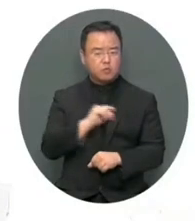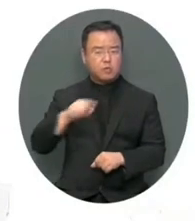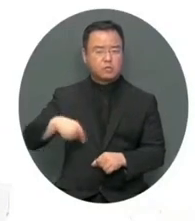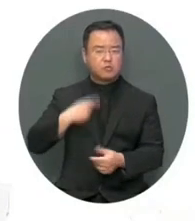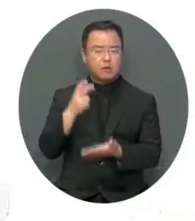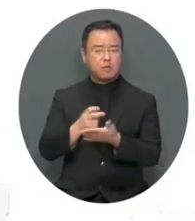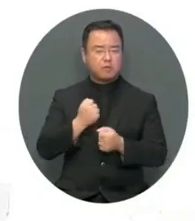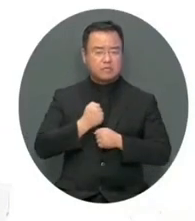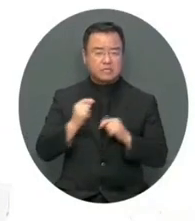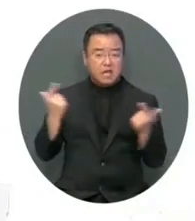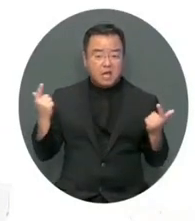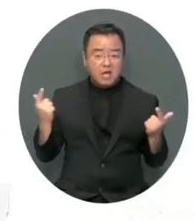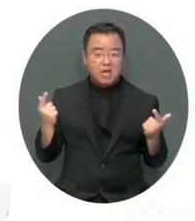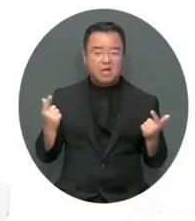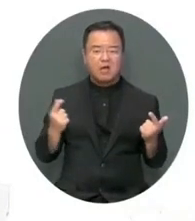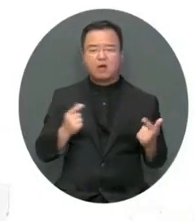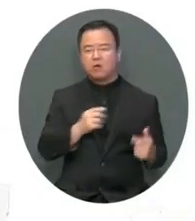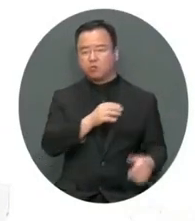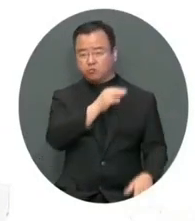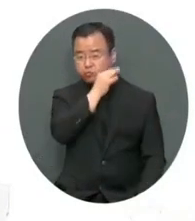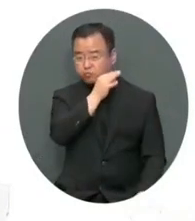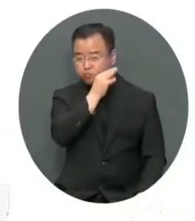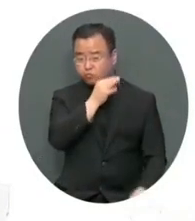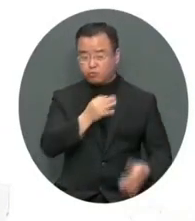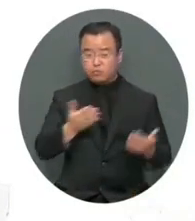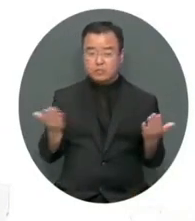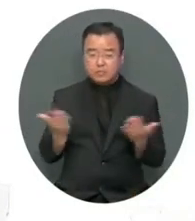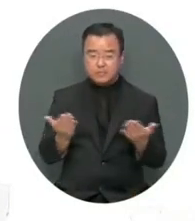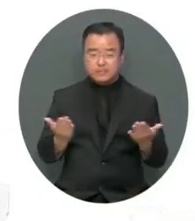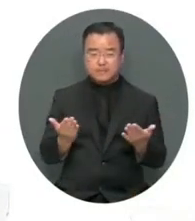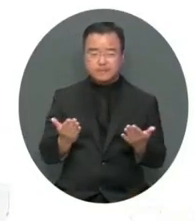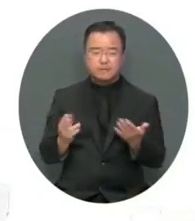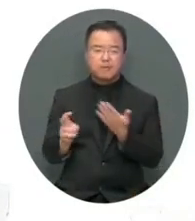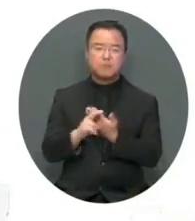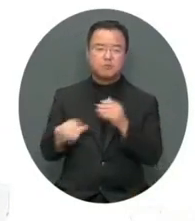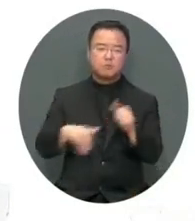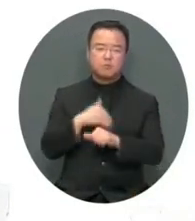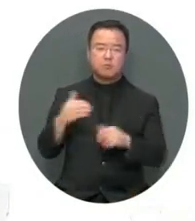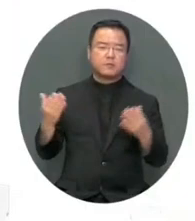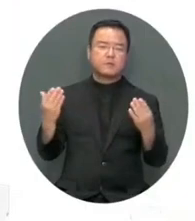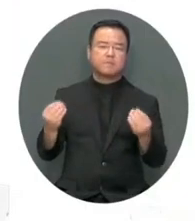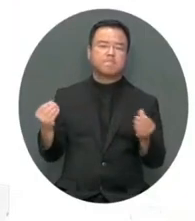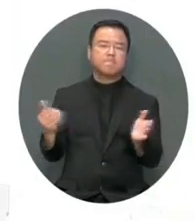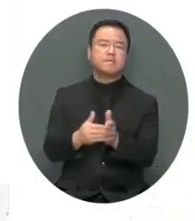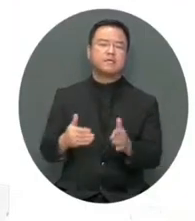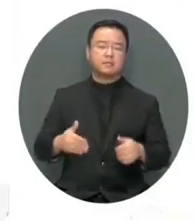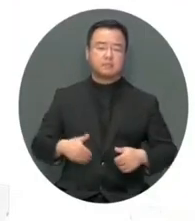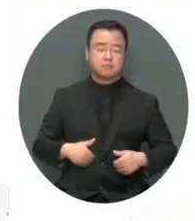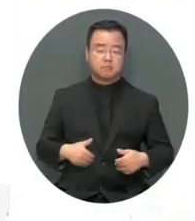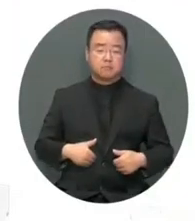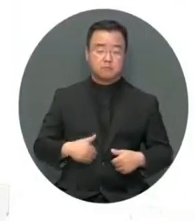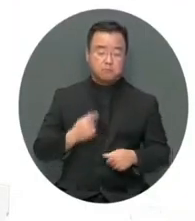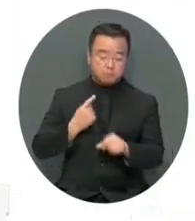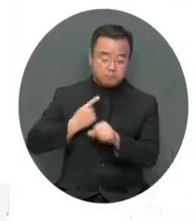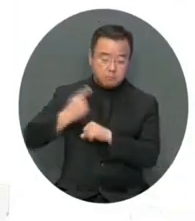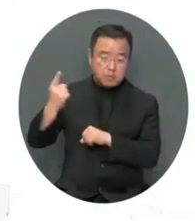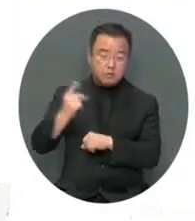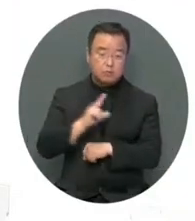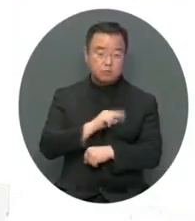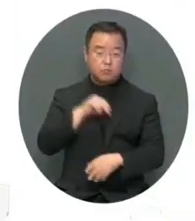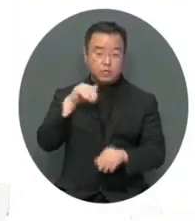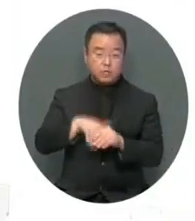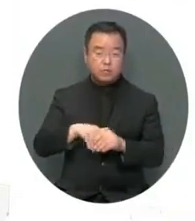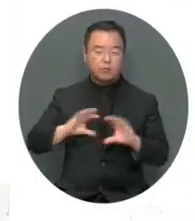것은 부끄러운 일입니다. 이 법사항을 하루속히 끝내야 합니다. 내년 총선을 헌법